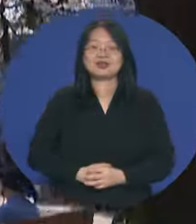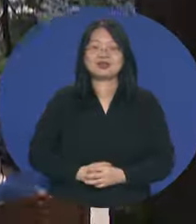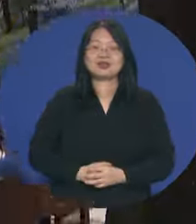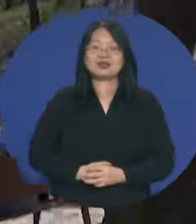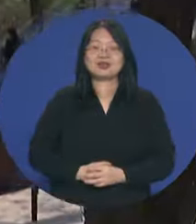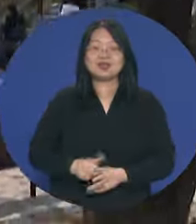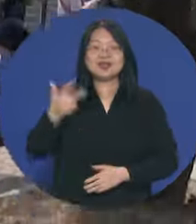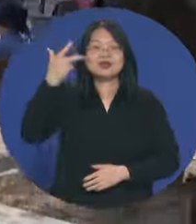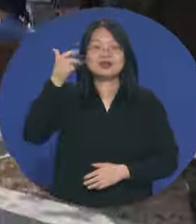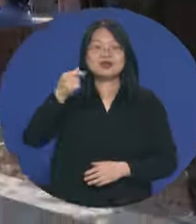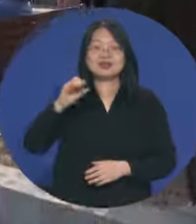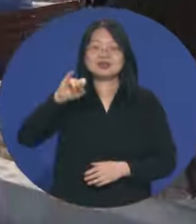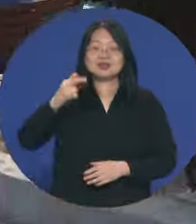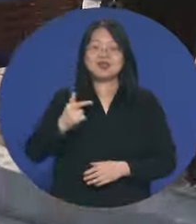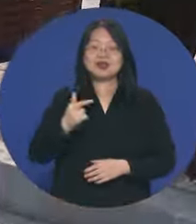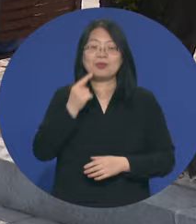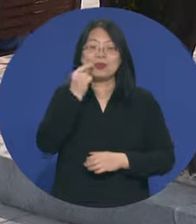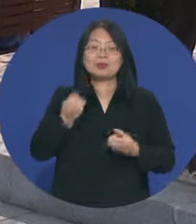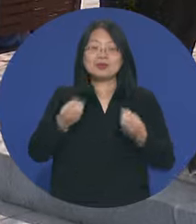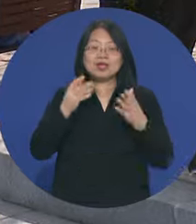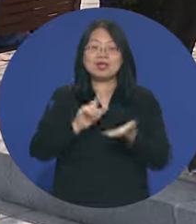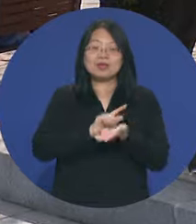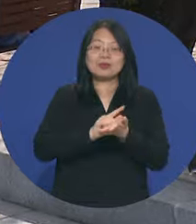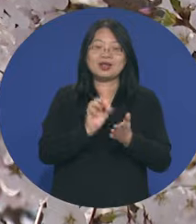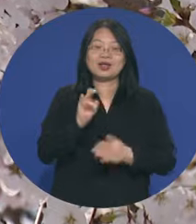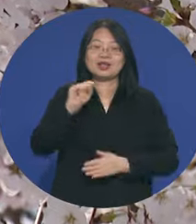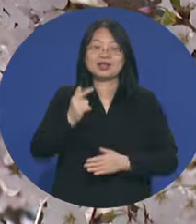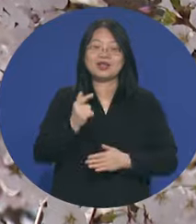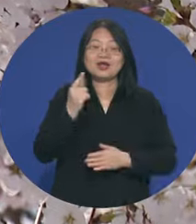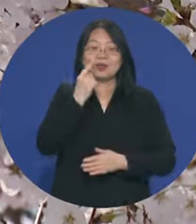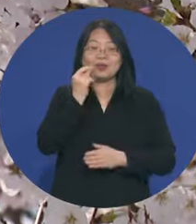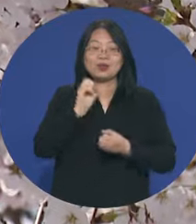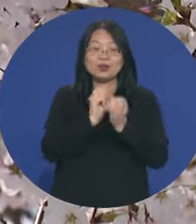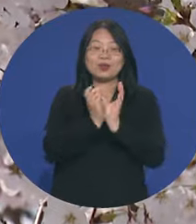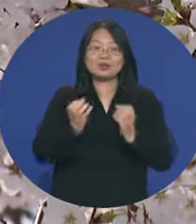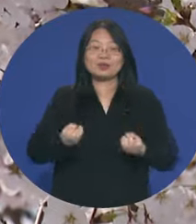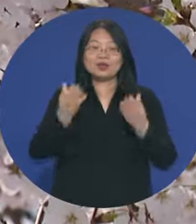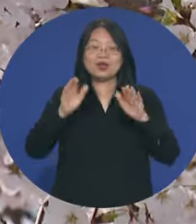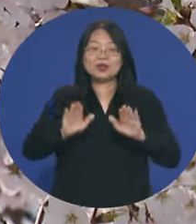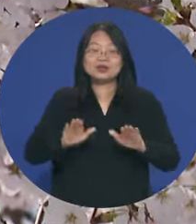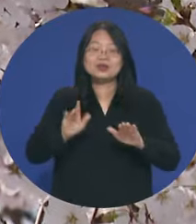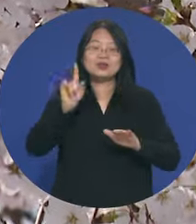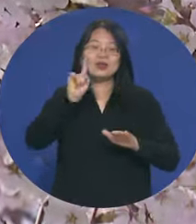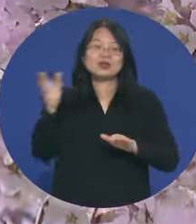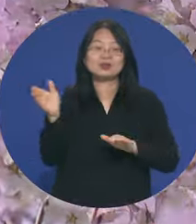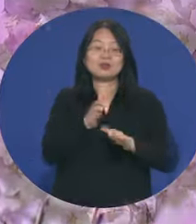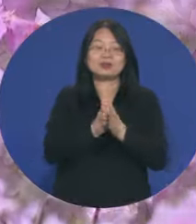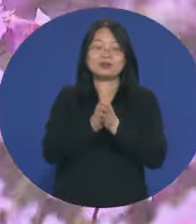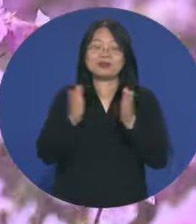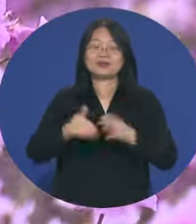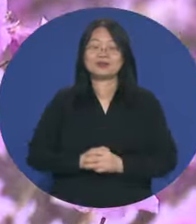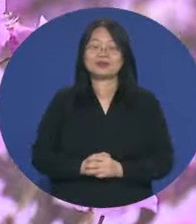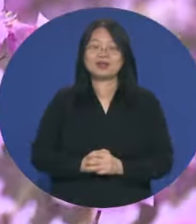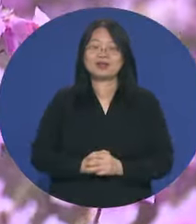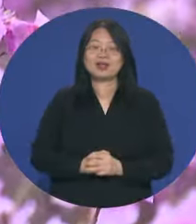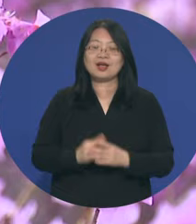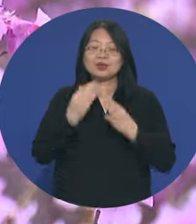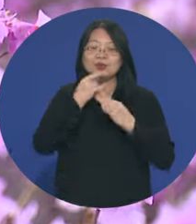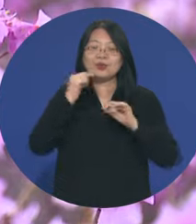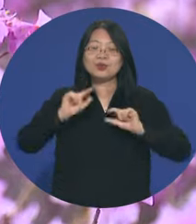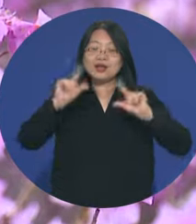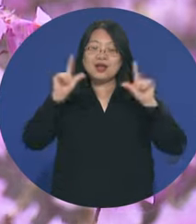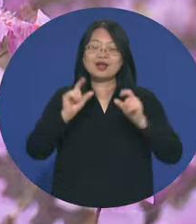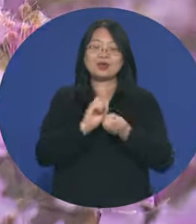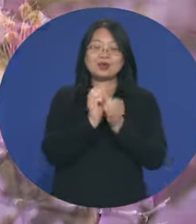이외에도 여주흥천 벚꽃축제, 가평 에덴길 벚꽃축제가 오늘과 내일부터 열릴 예정입니다. 이번 주말